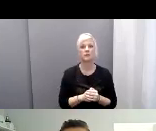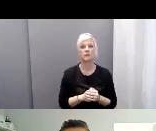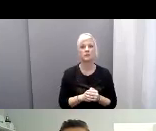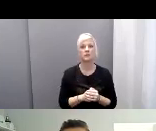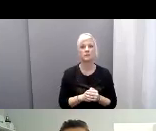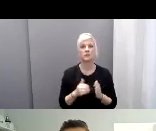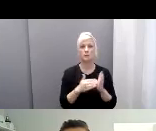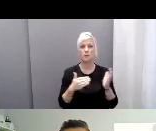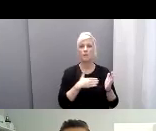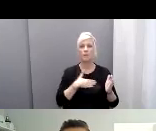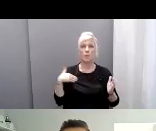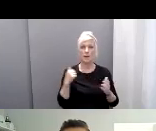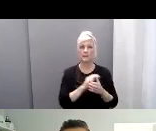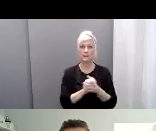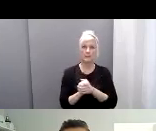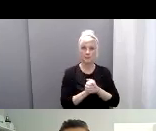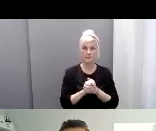Så då kan vi gå till nästa bild.